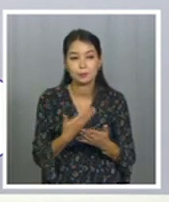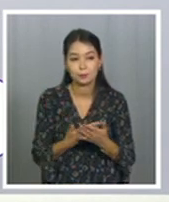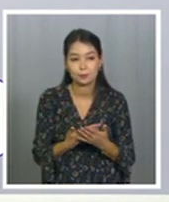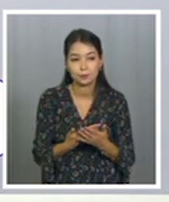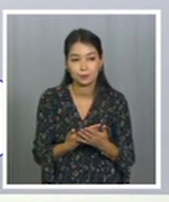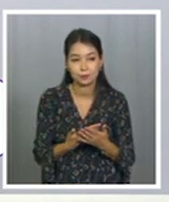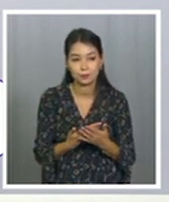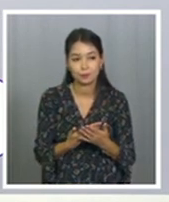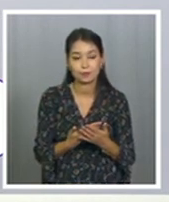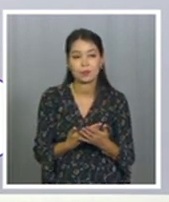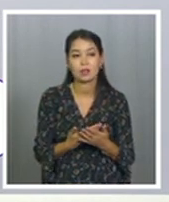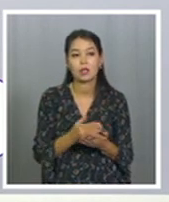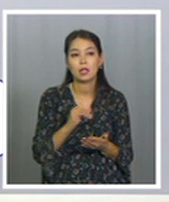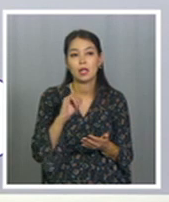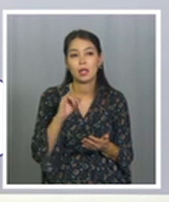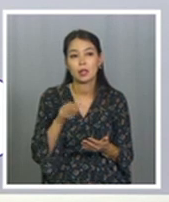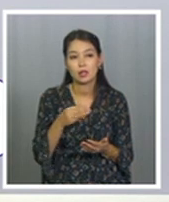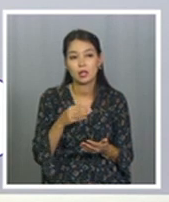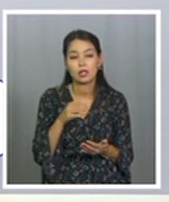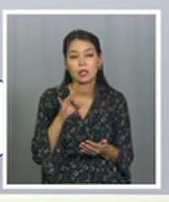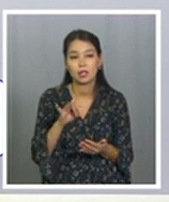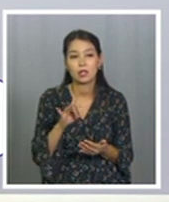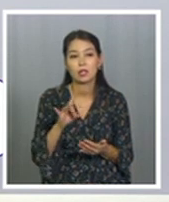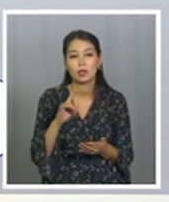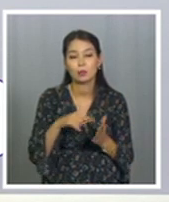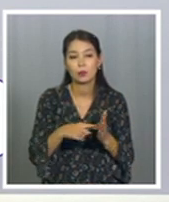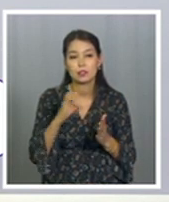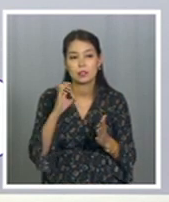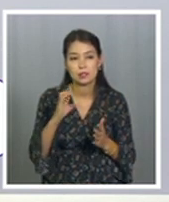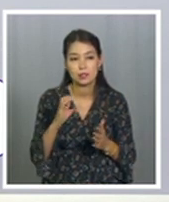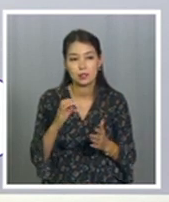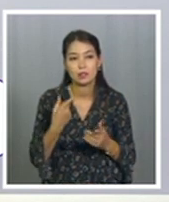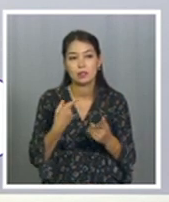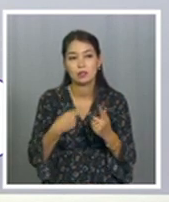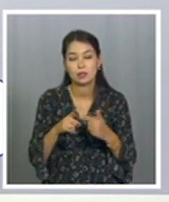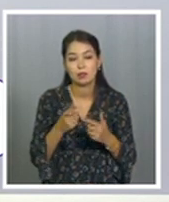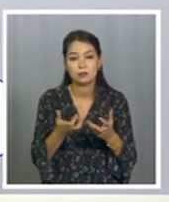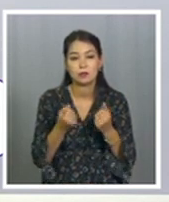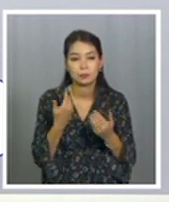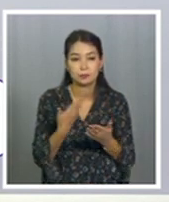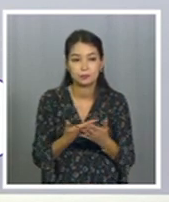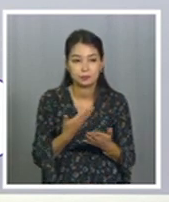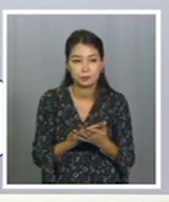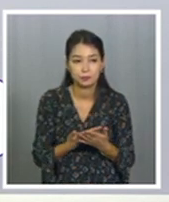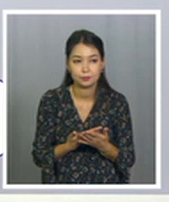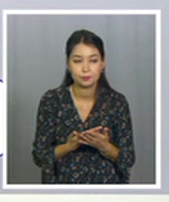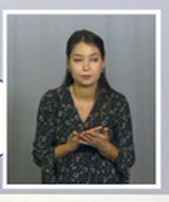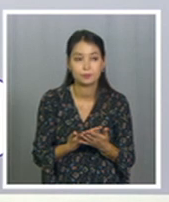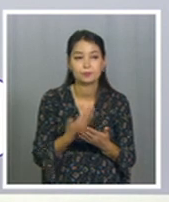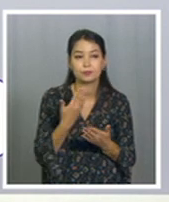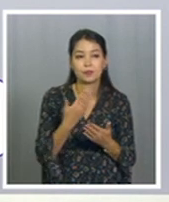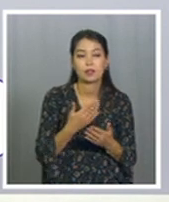міне, тау тең R көбейтілген S. Мысал үшін алатын болсақ, кедергіміз, іш